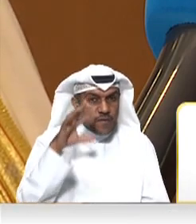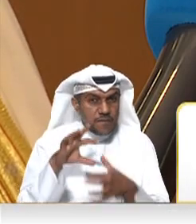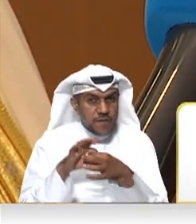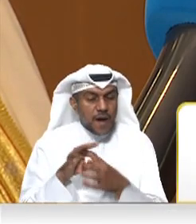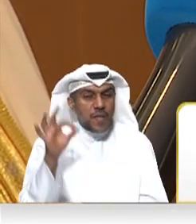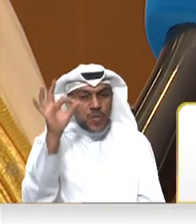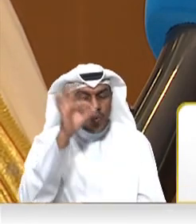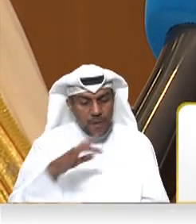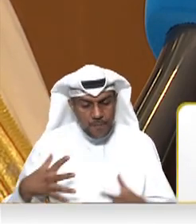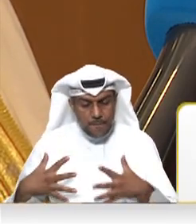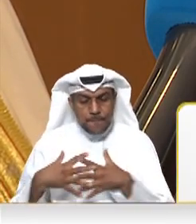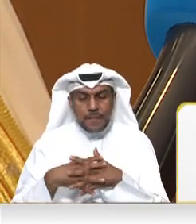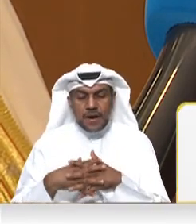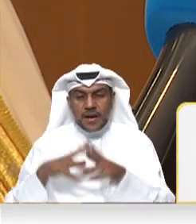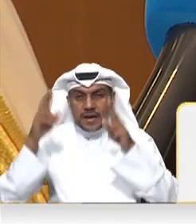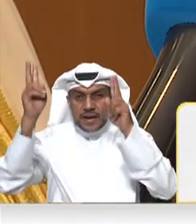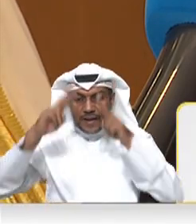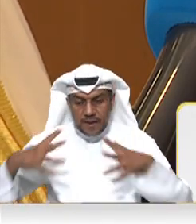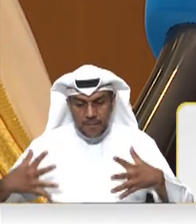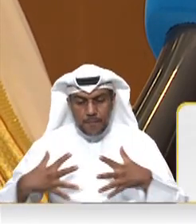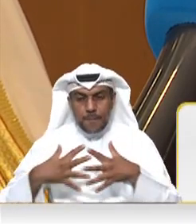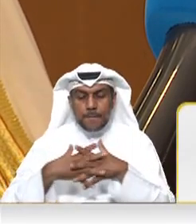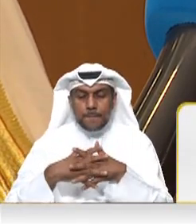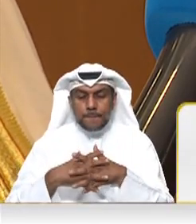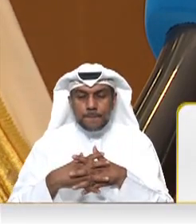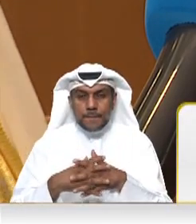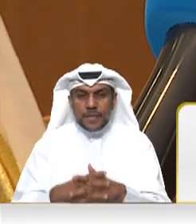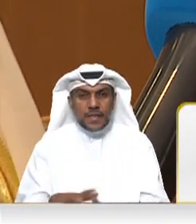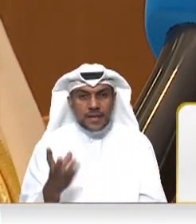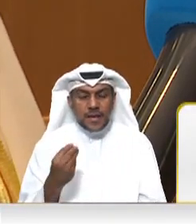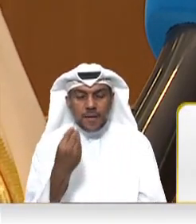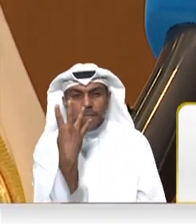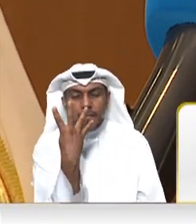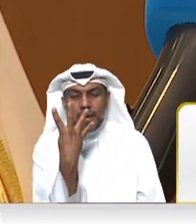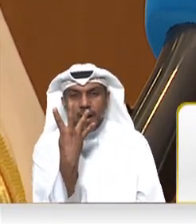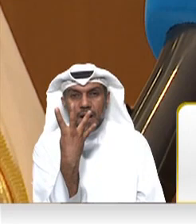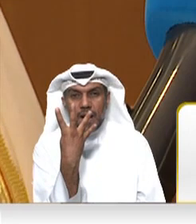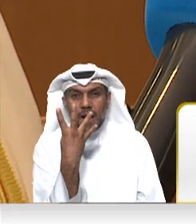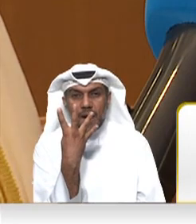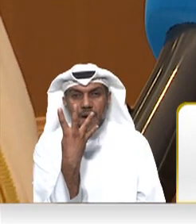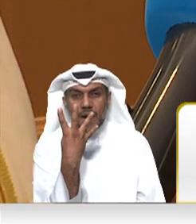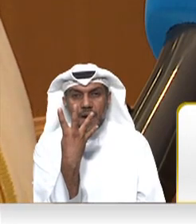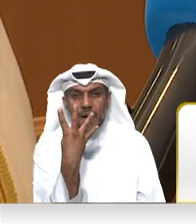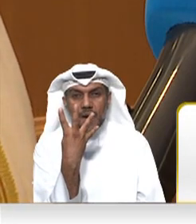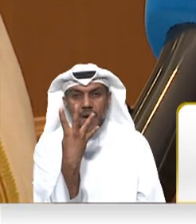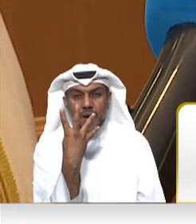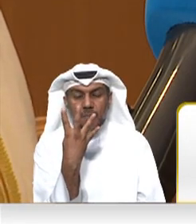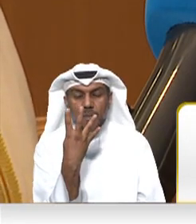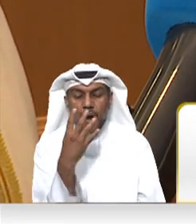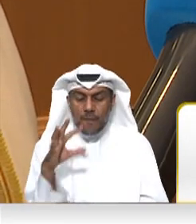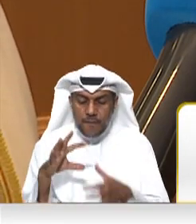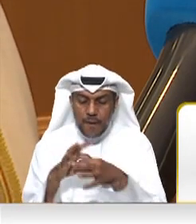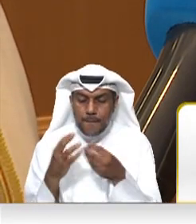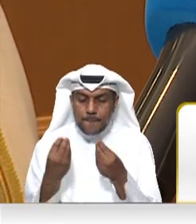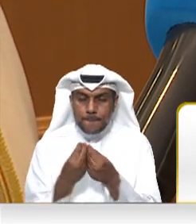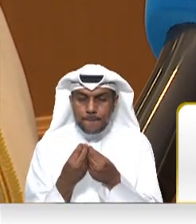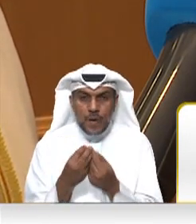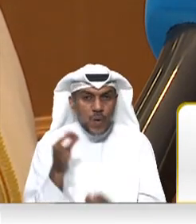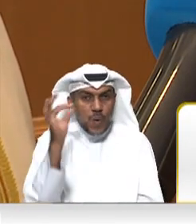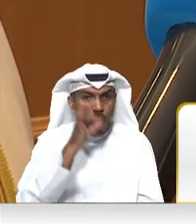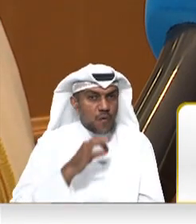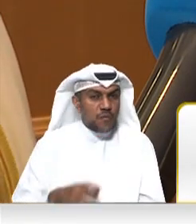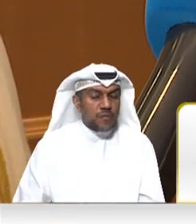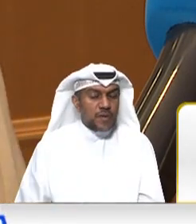الوفرة، وبذلك يكون هناك عدد 4 خطوط هوائية بدلا من خطين هوائيين في الوقت الحالي